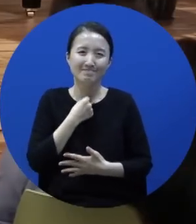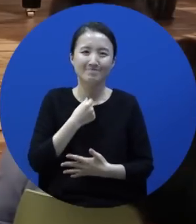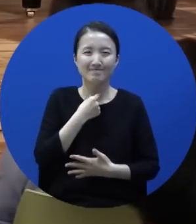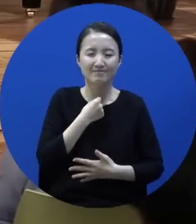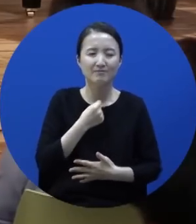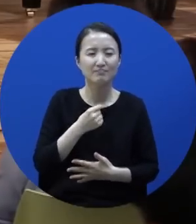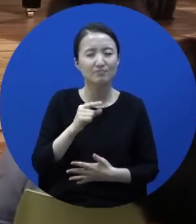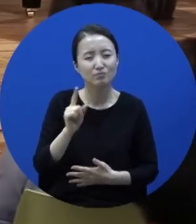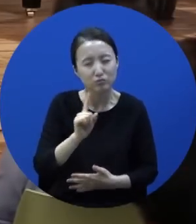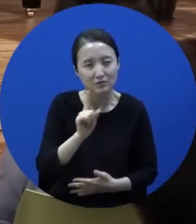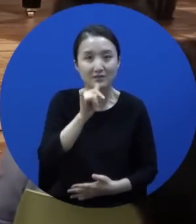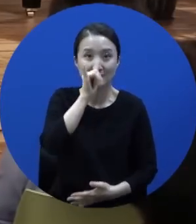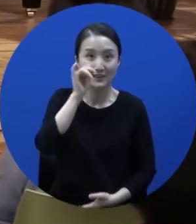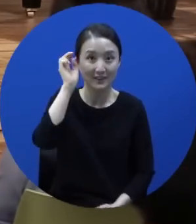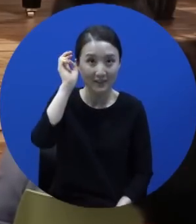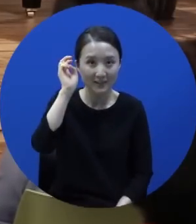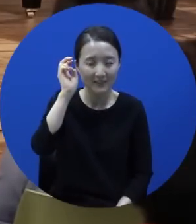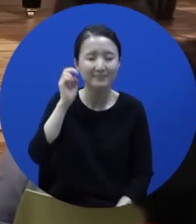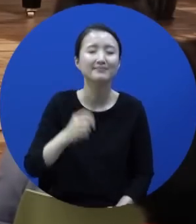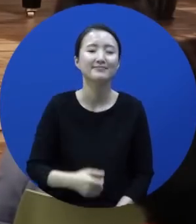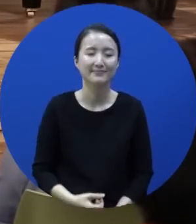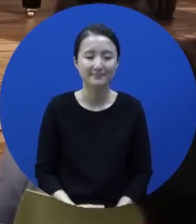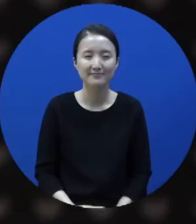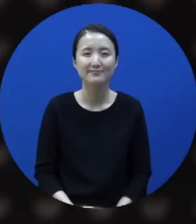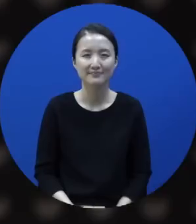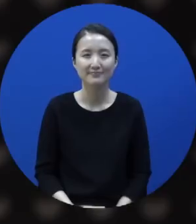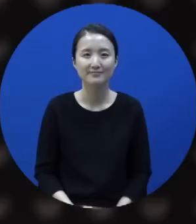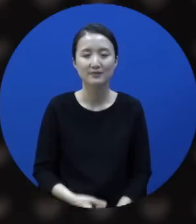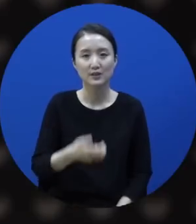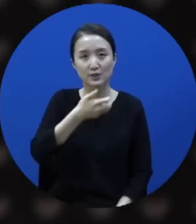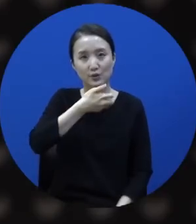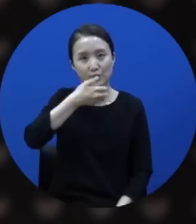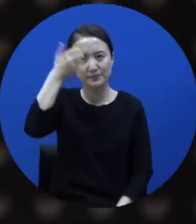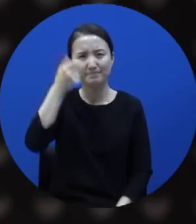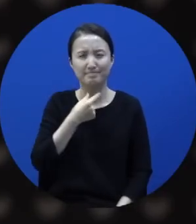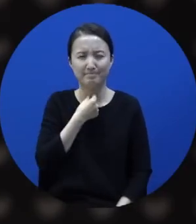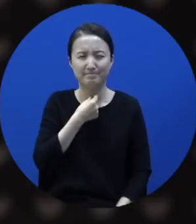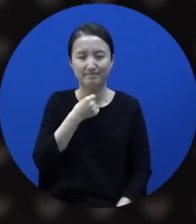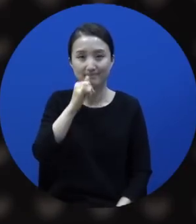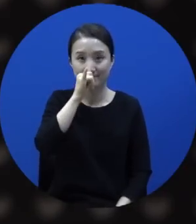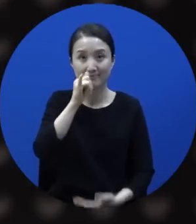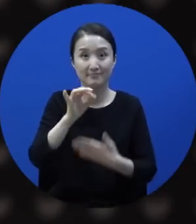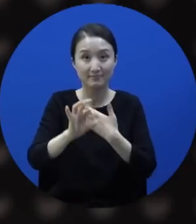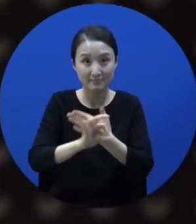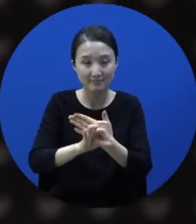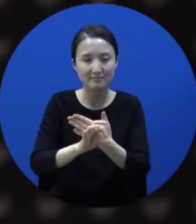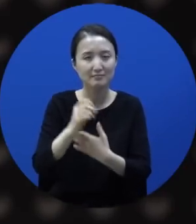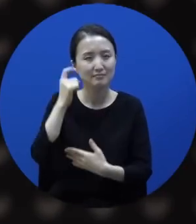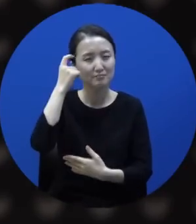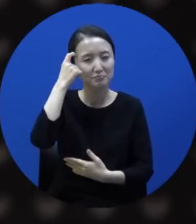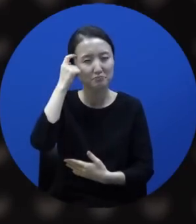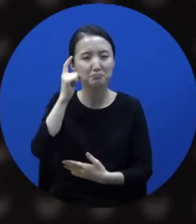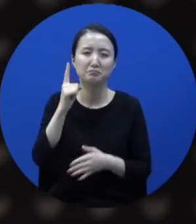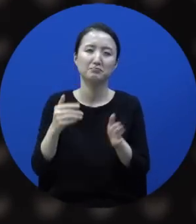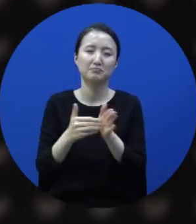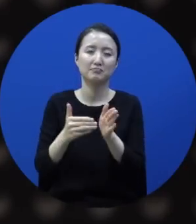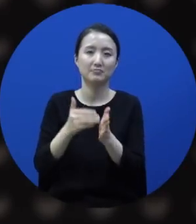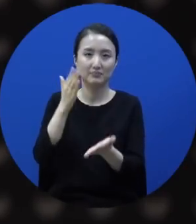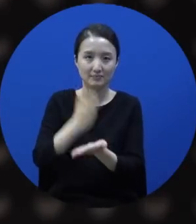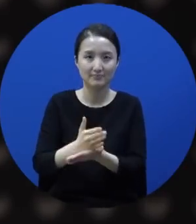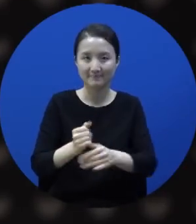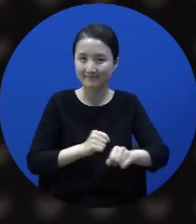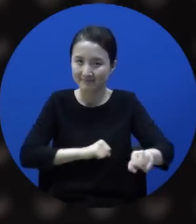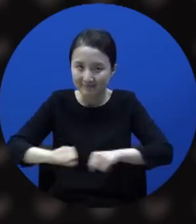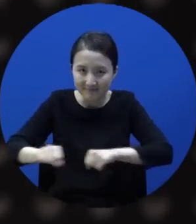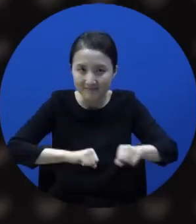것들을 하나씩은 다 가지고 있으실 거라는 생각을 합니다. 그래서 여러분들이 꿈꾸는 것이 있으시다면 이제는 생각만 하지